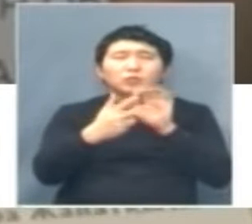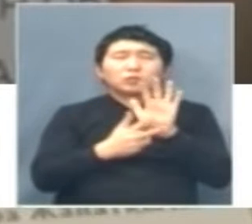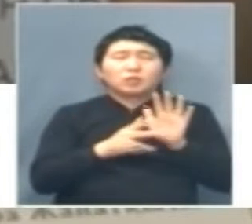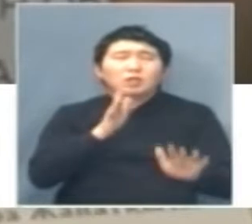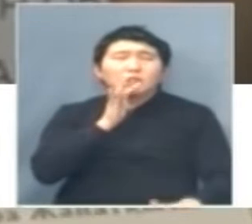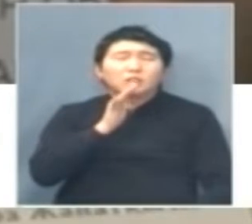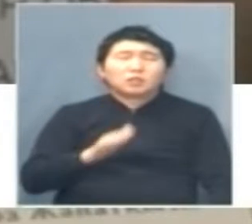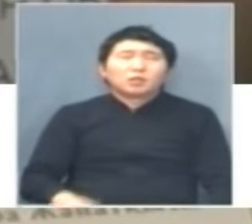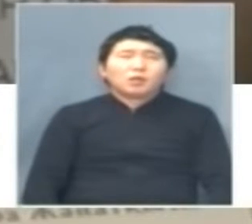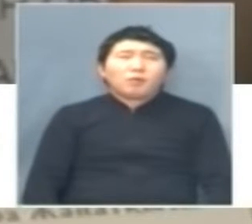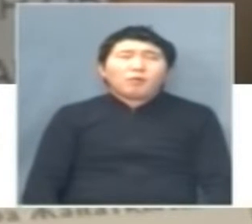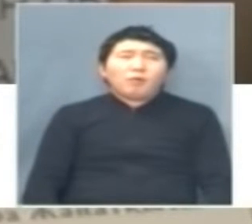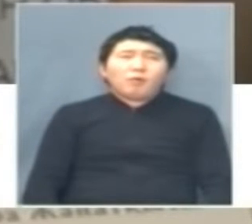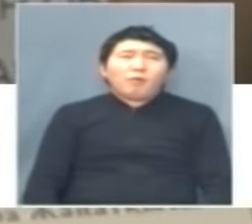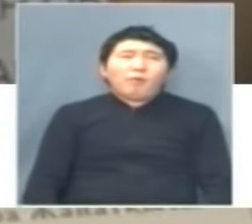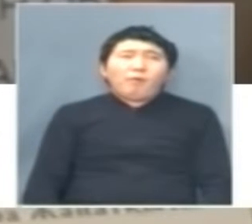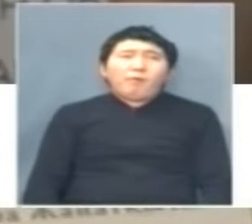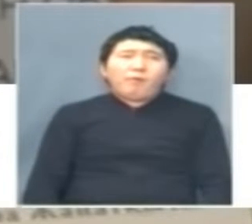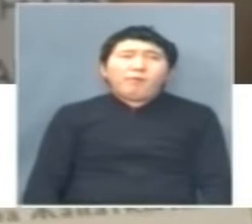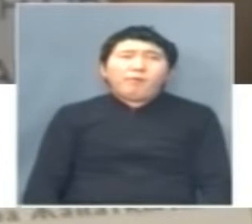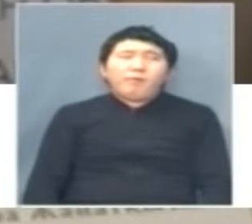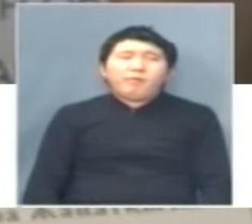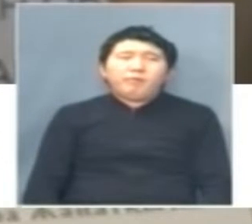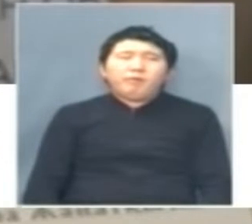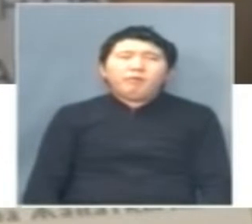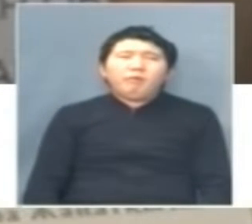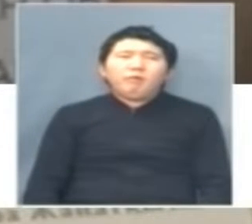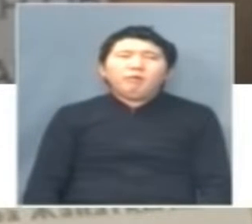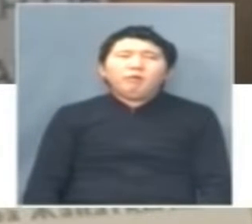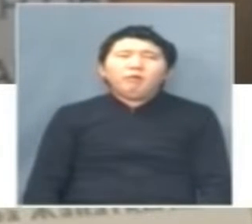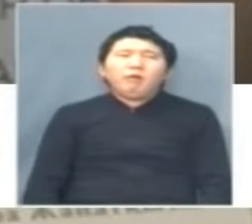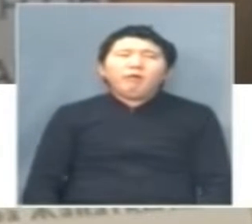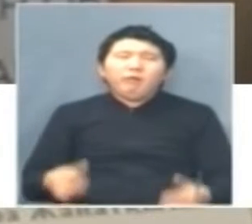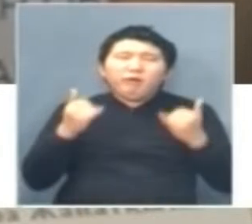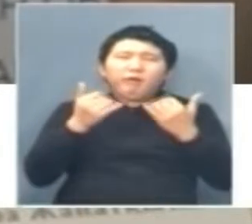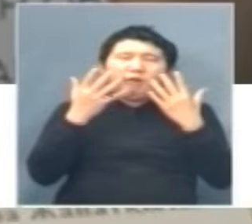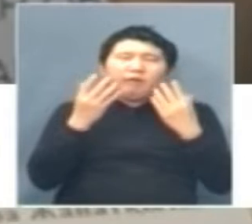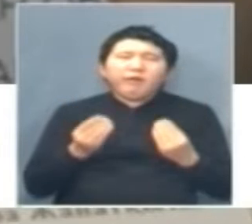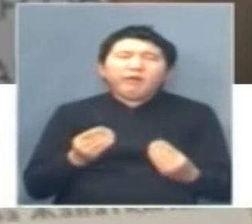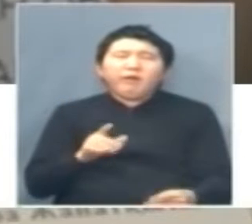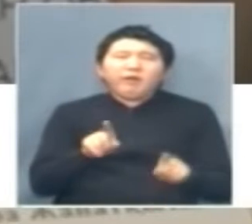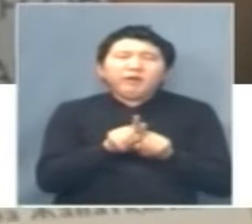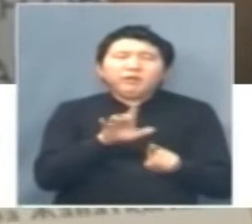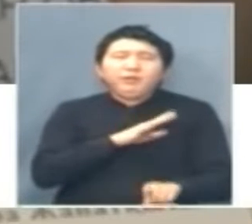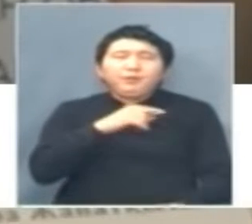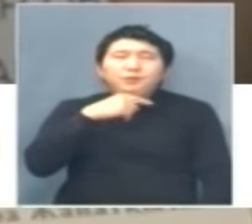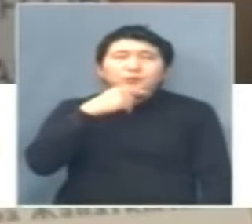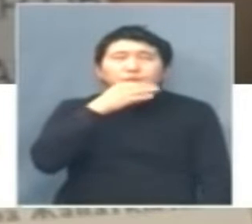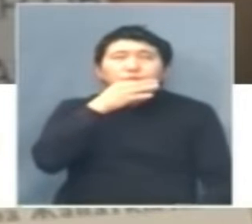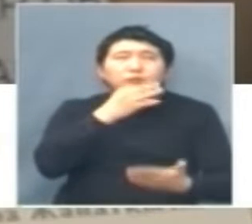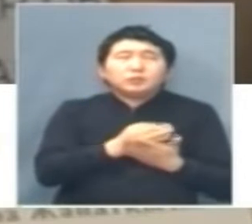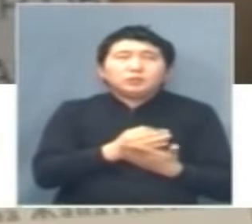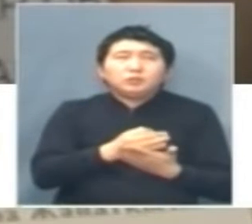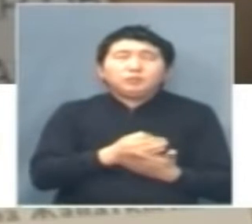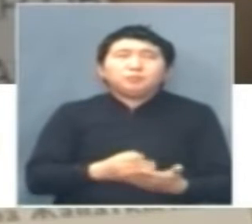ну, исключительно. 18 уже в другой категории. Поэтому на сегодняшний день, как уже было сказано, порядка 2000 мы уже